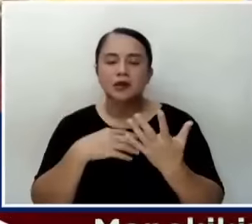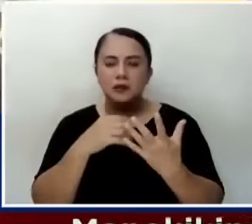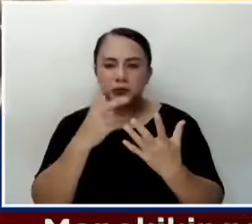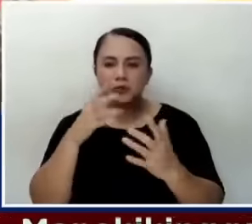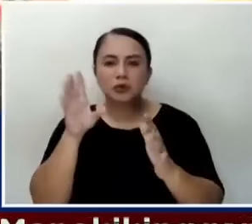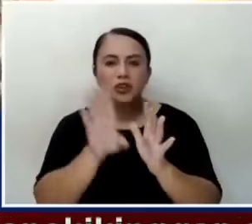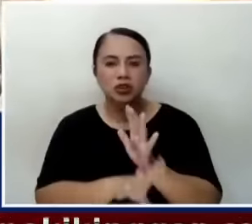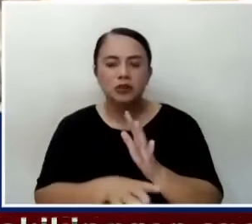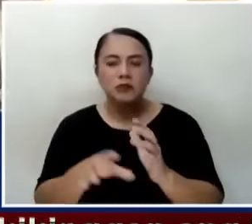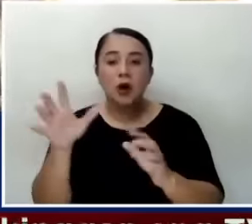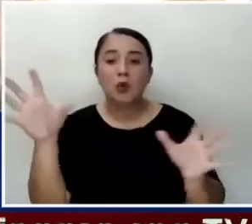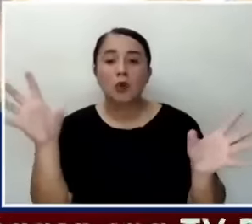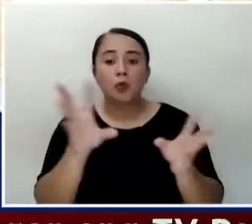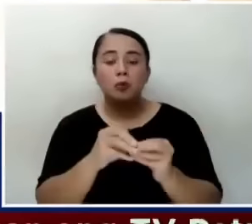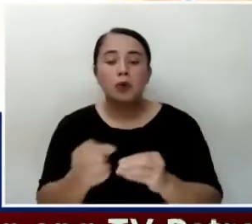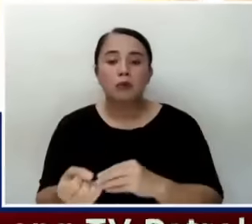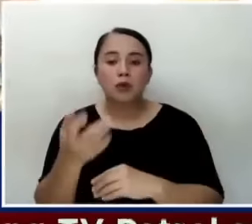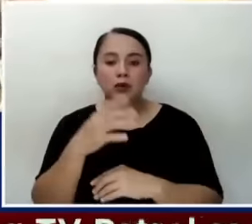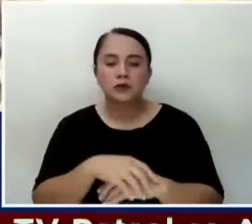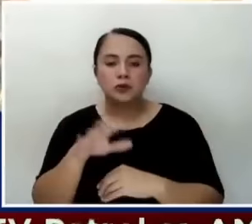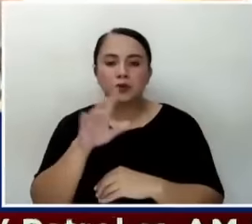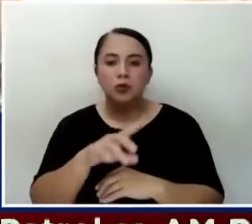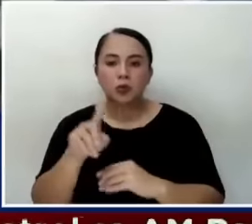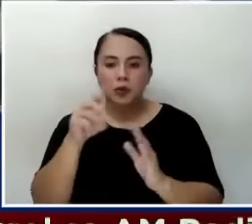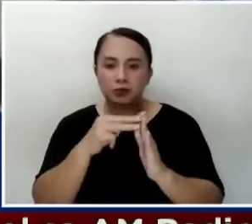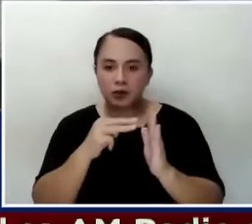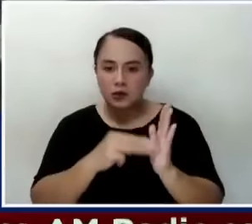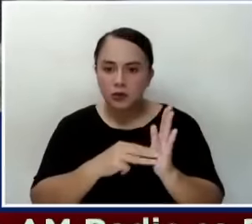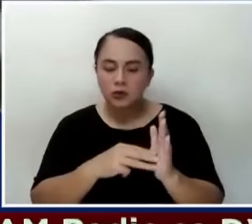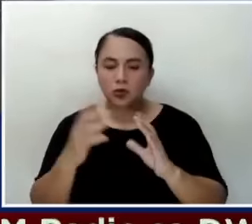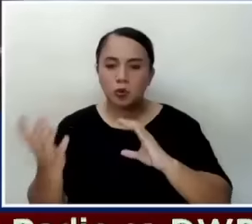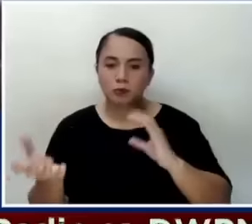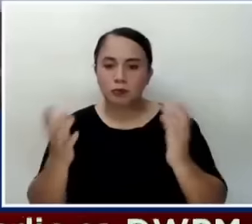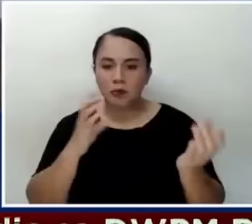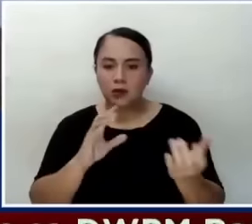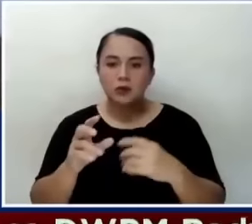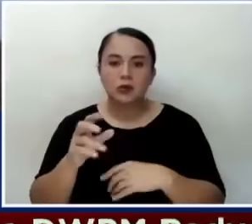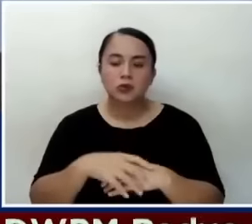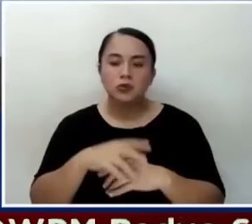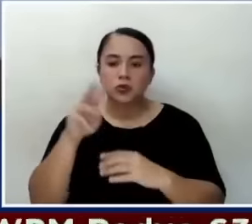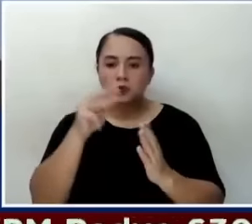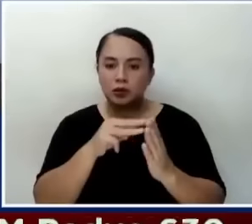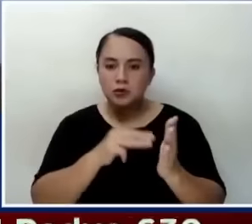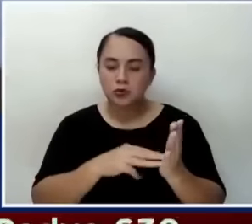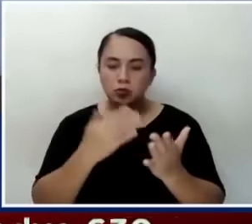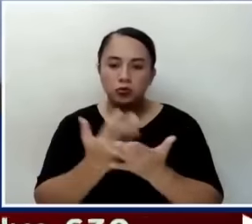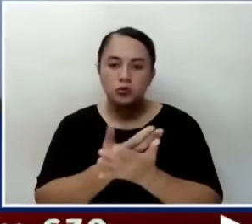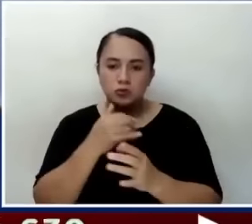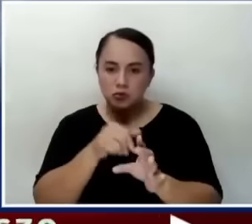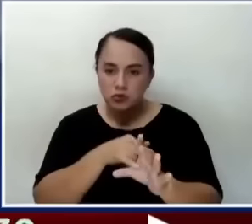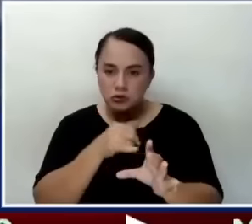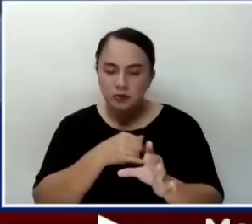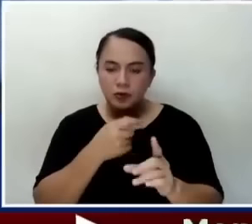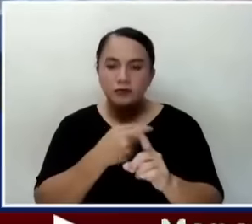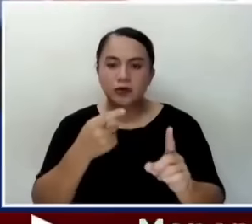na nagkakahalaga lang ng halos 1 milyong piso kumpara sa higit 2 milyong pisong modern jeepney na galing